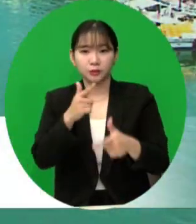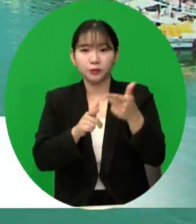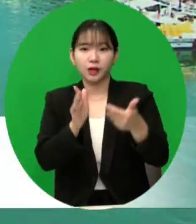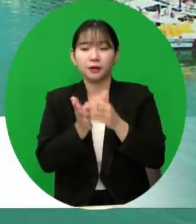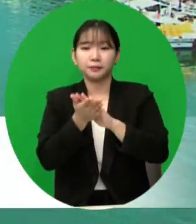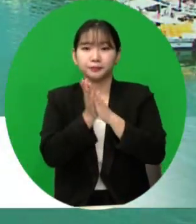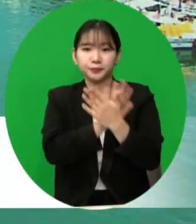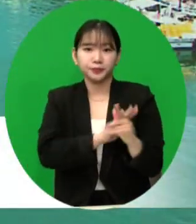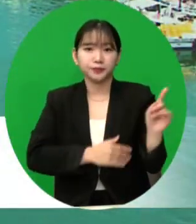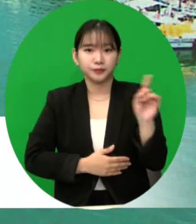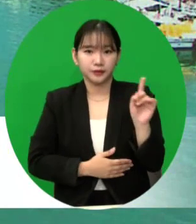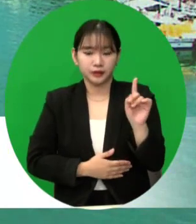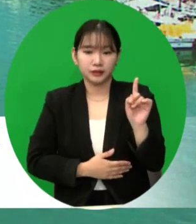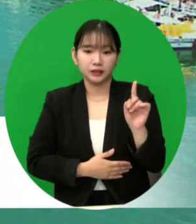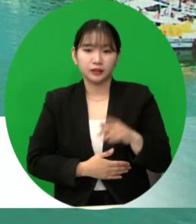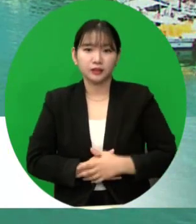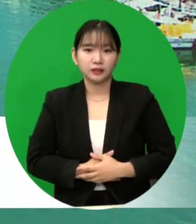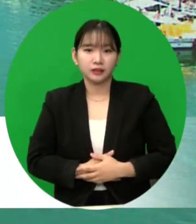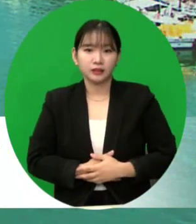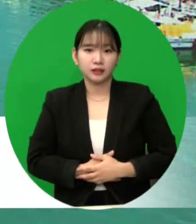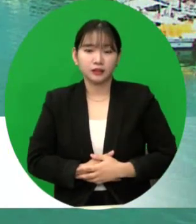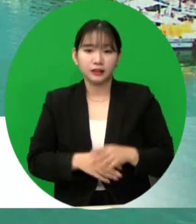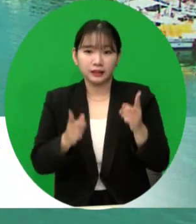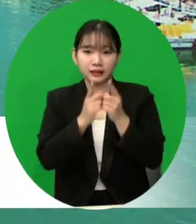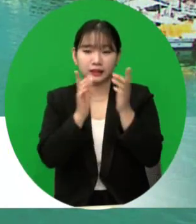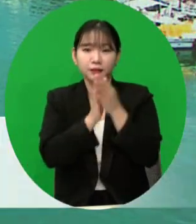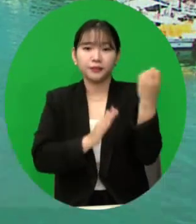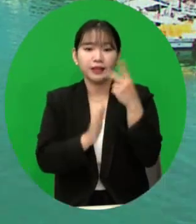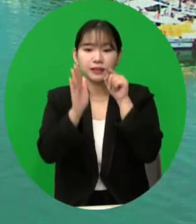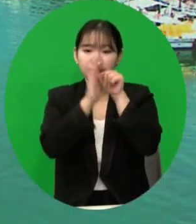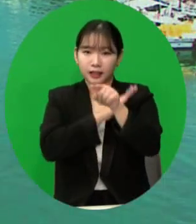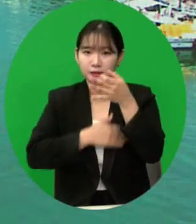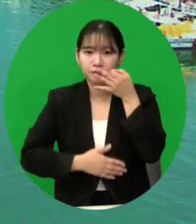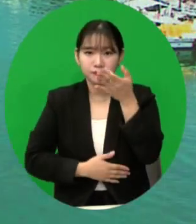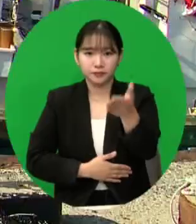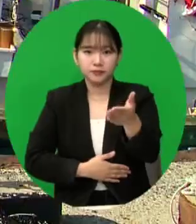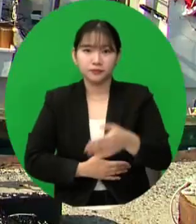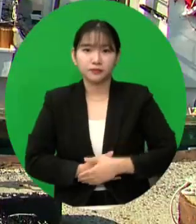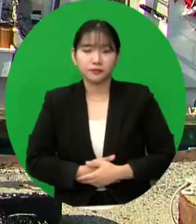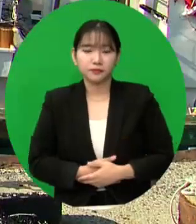얼마나 달라졌을까요? 안준호 기자가 현장을 다시 찾아가 봤습니다.